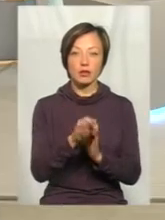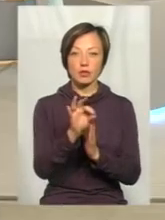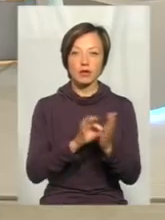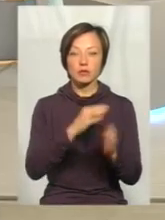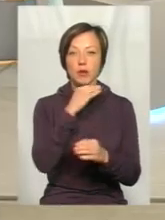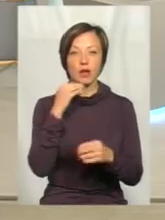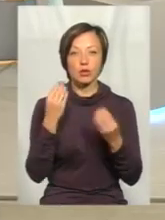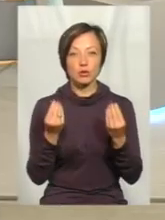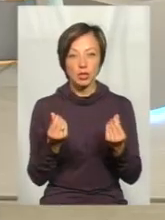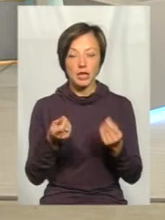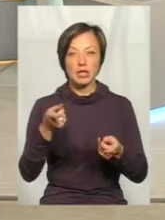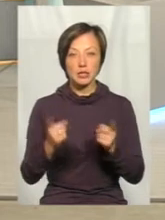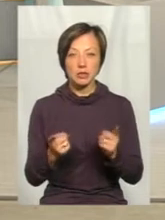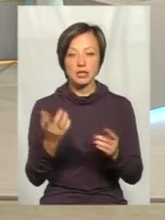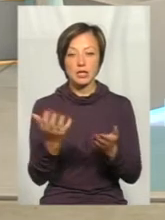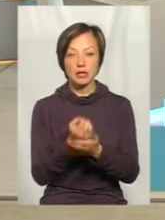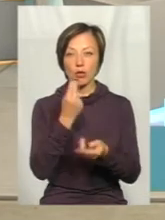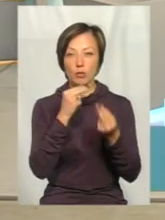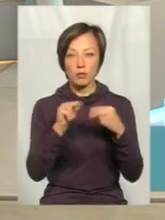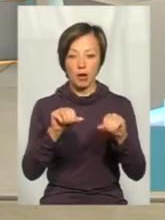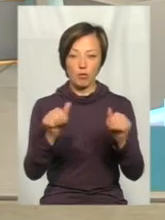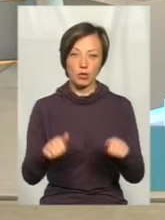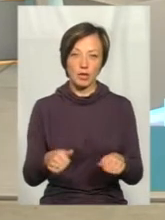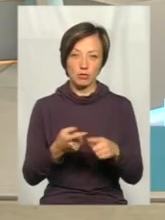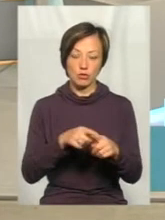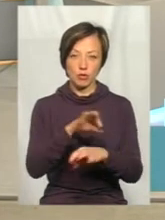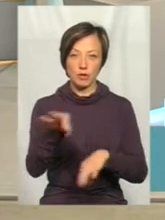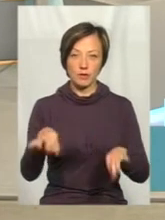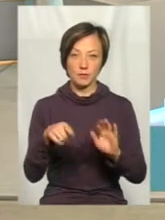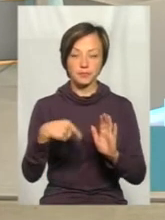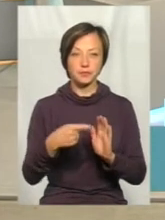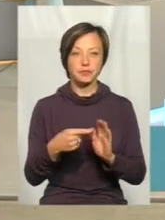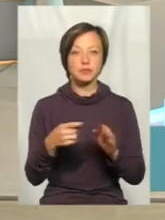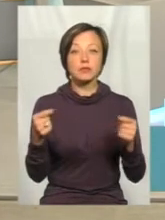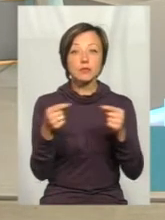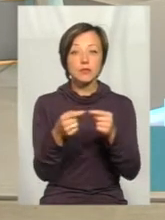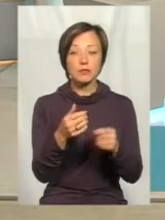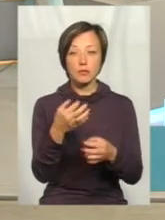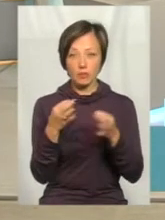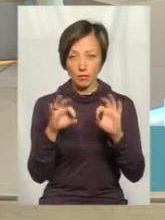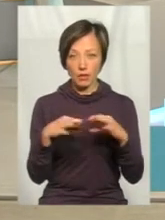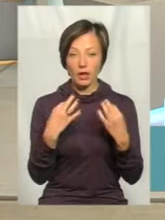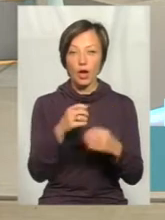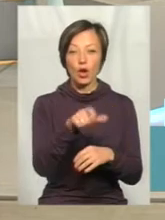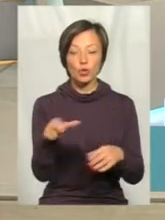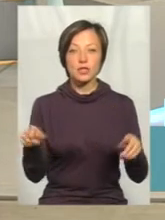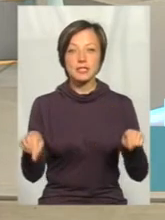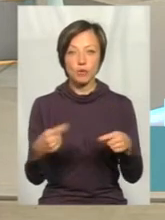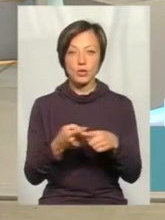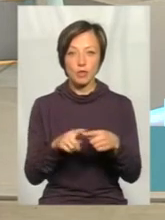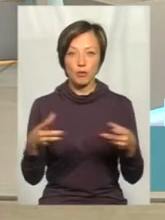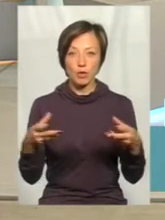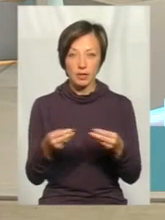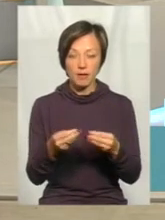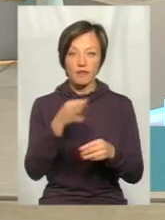багато грошей, а дійсно знайти оптимальну модель для цього проєкту. І дозвольте одразу уточню, якщо люди створюють цей кооператив, то